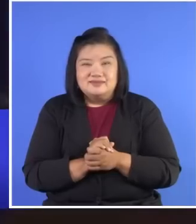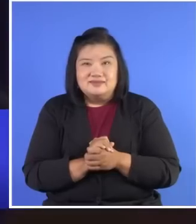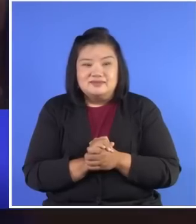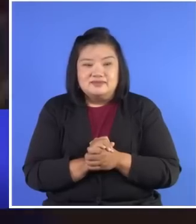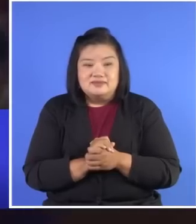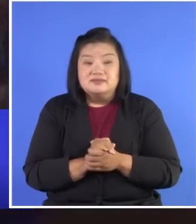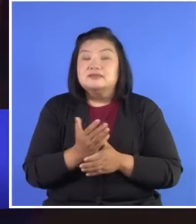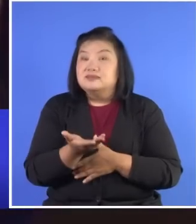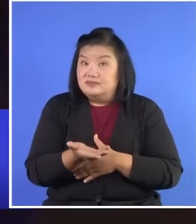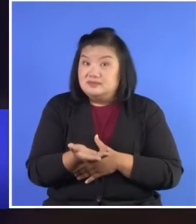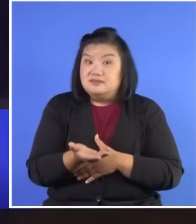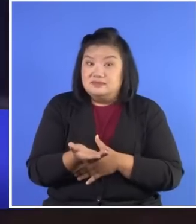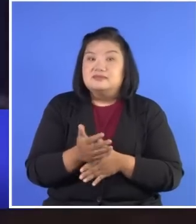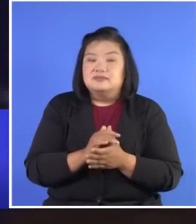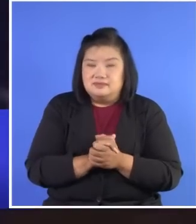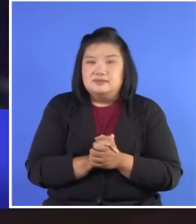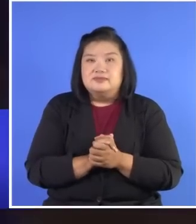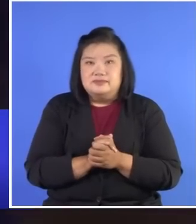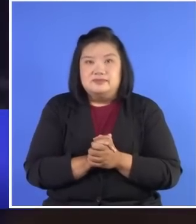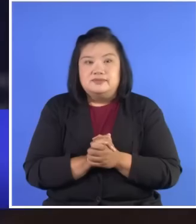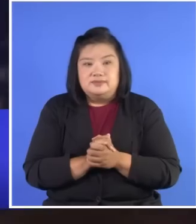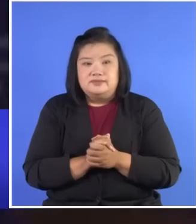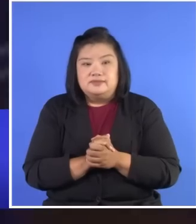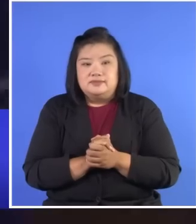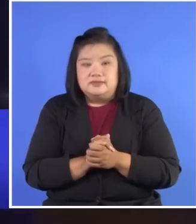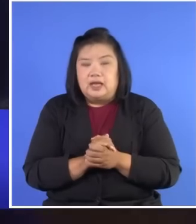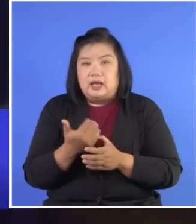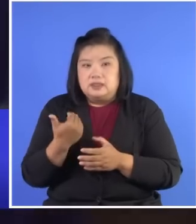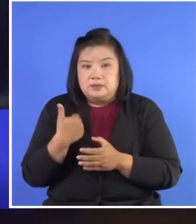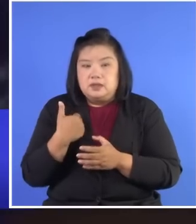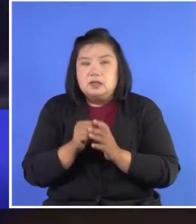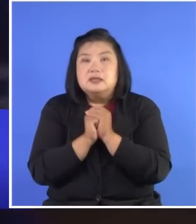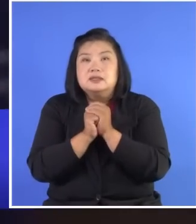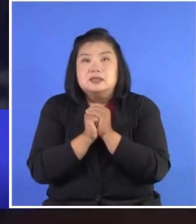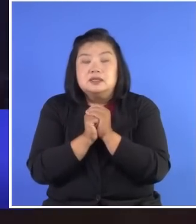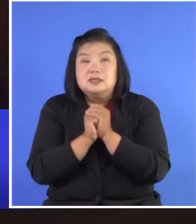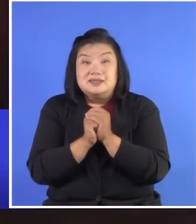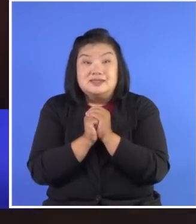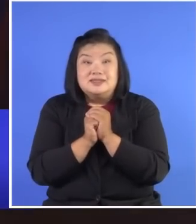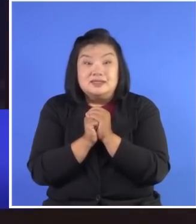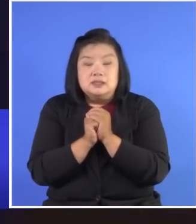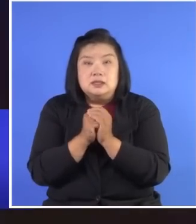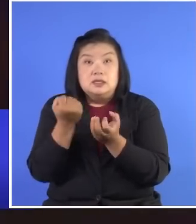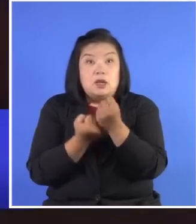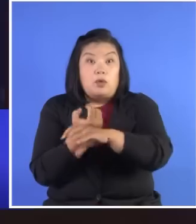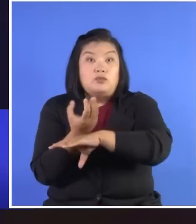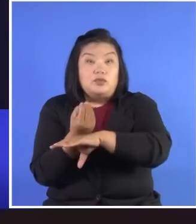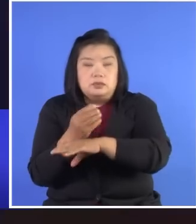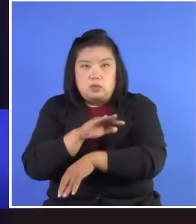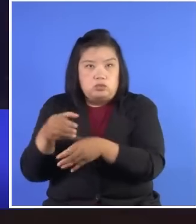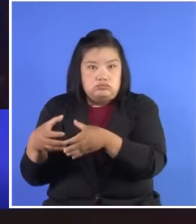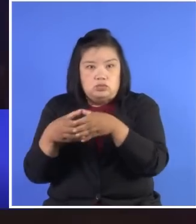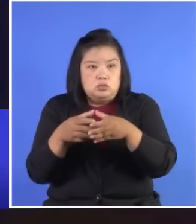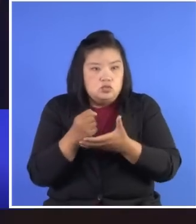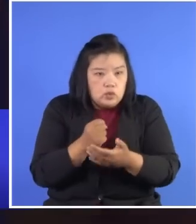นี่เขาบอกว่ามีชุมชนเนี่ยนะชุมชนหน่วยกู้ภัยมาช่วยกันจับตัวยักษ์ว่าอย่างนั้นใหญ่ประมาณสัก 3